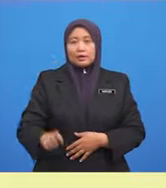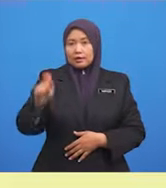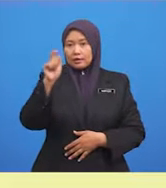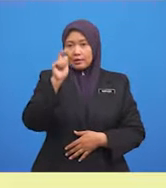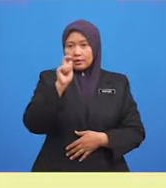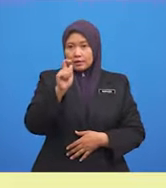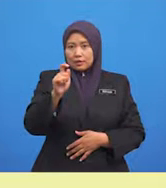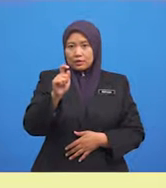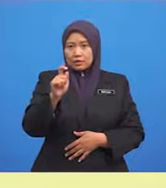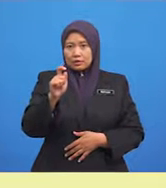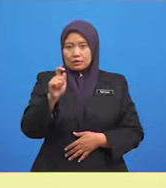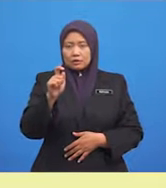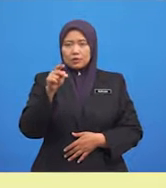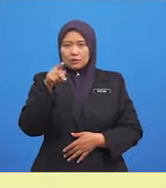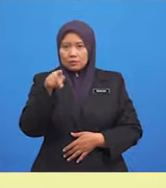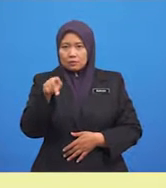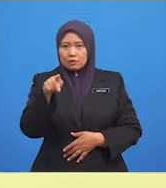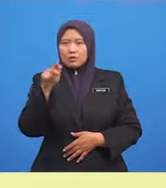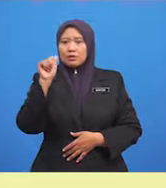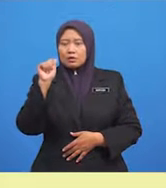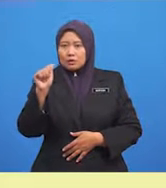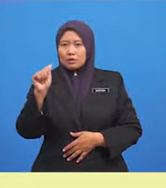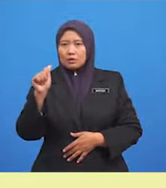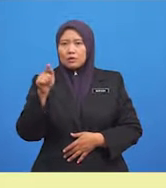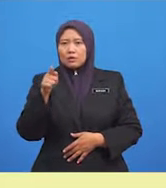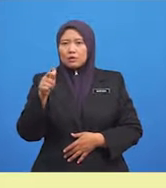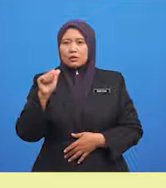X ialah warna pada jalur gemilang.